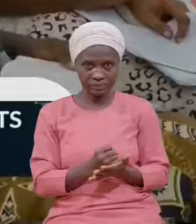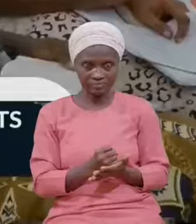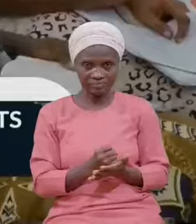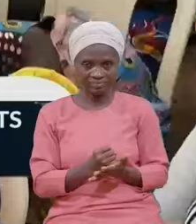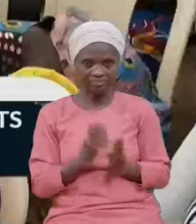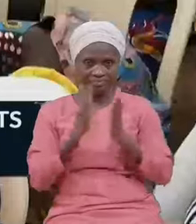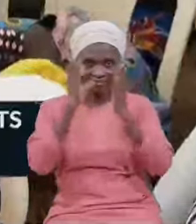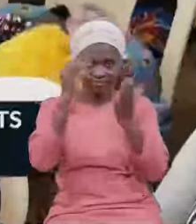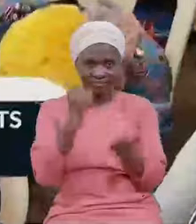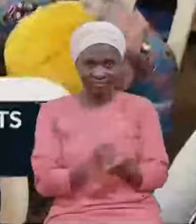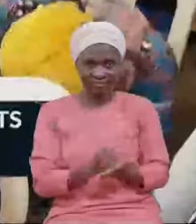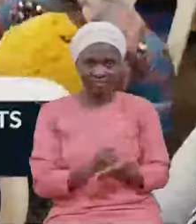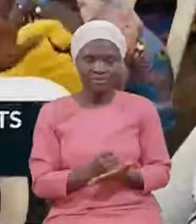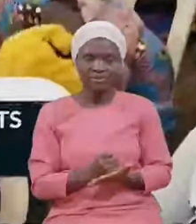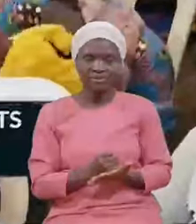Amen, du lieu Alpha.